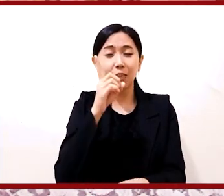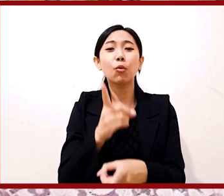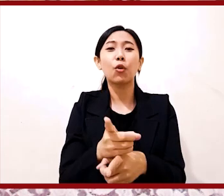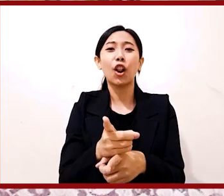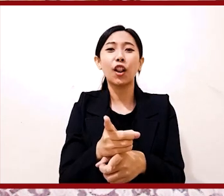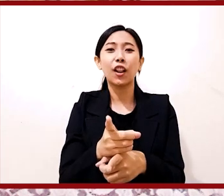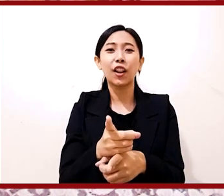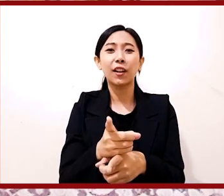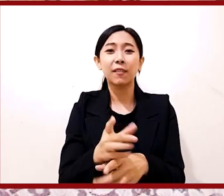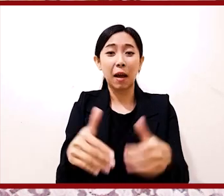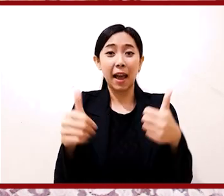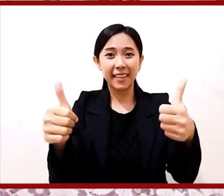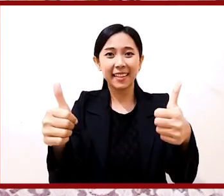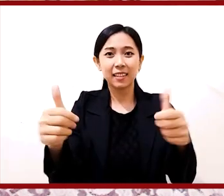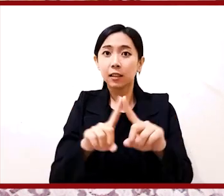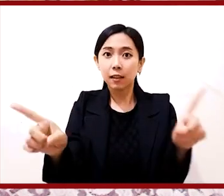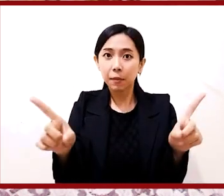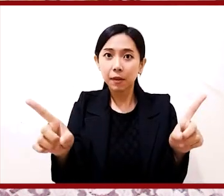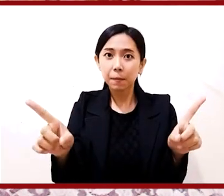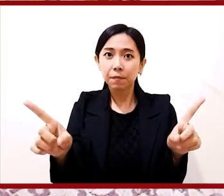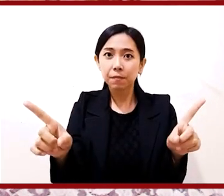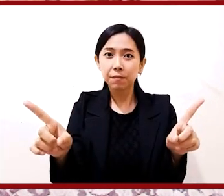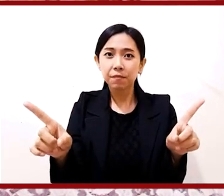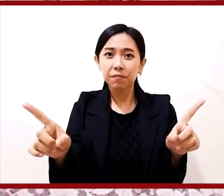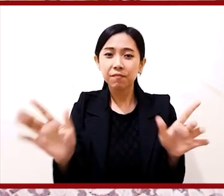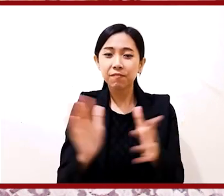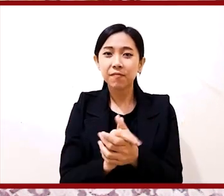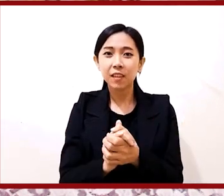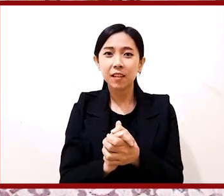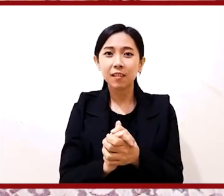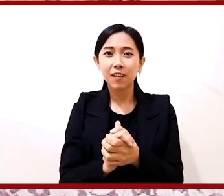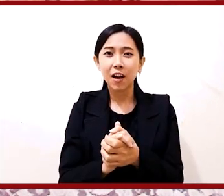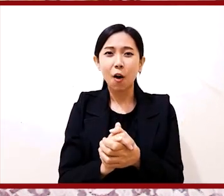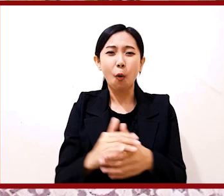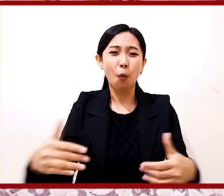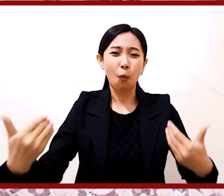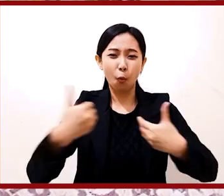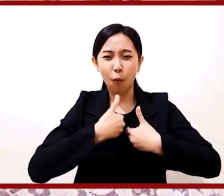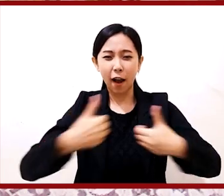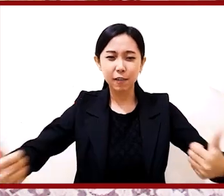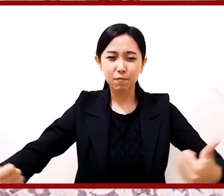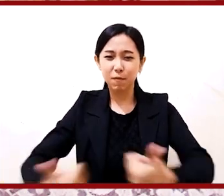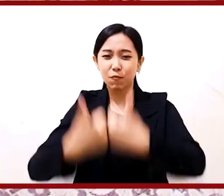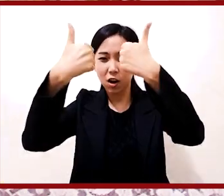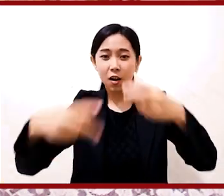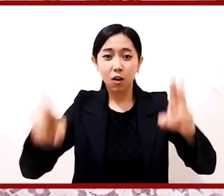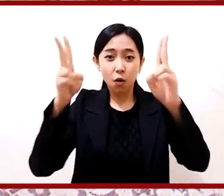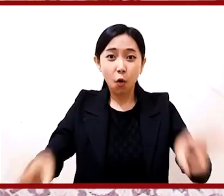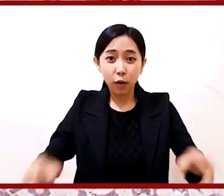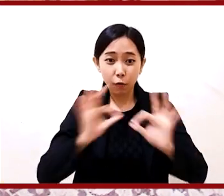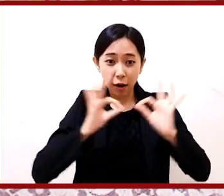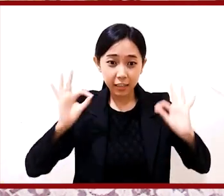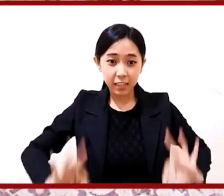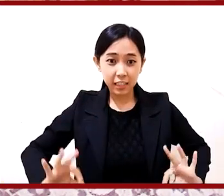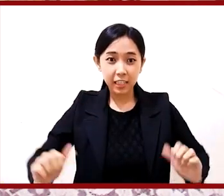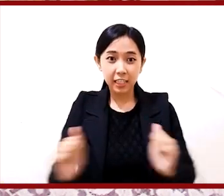saja tidak, dan amat baik. Tetapi mengapa terjadi pertentangan antara orang Farisi